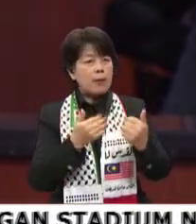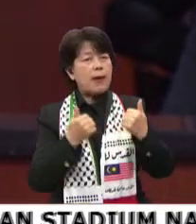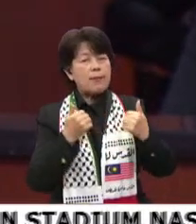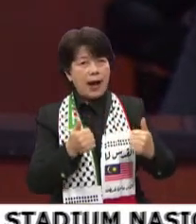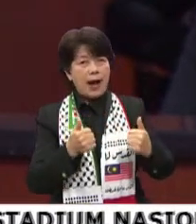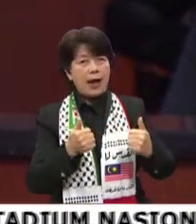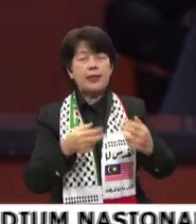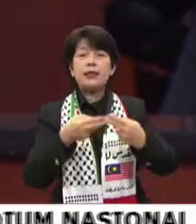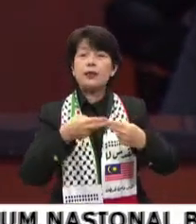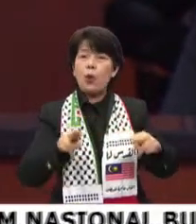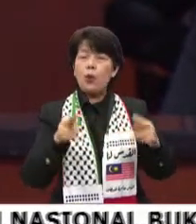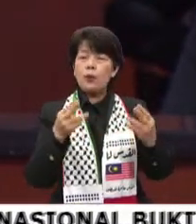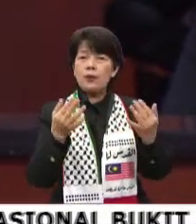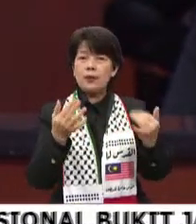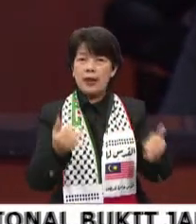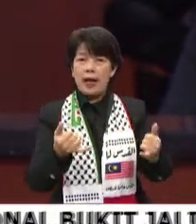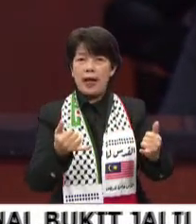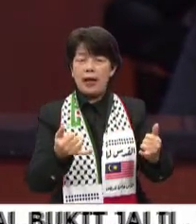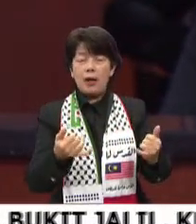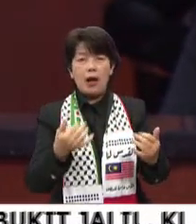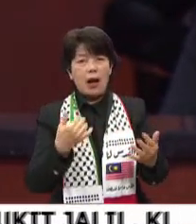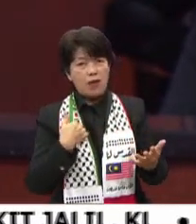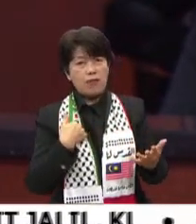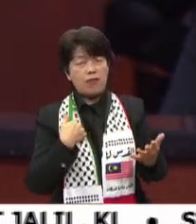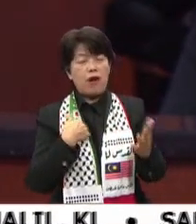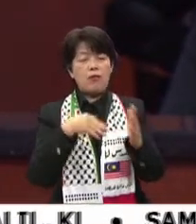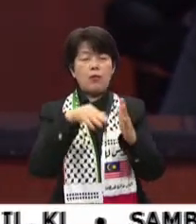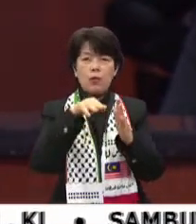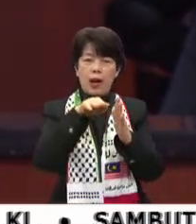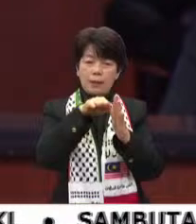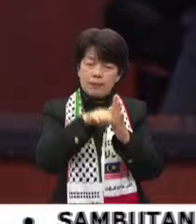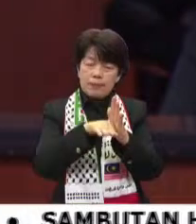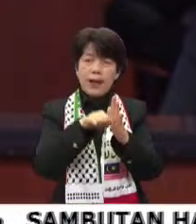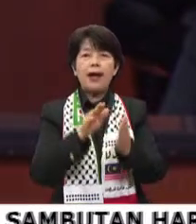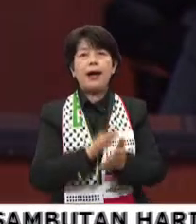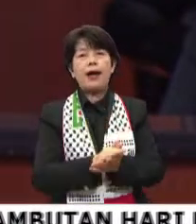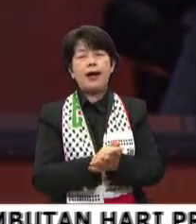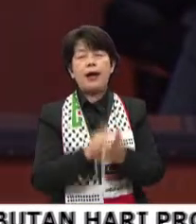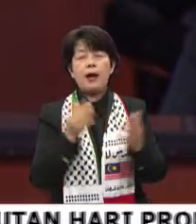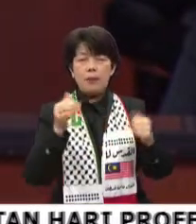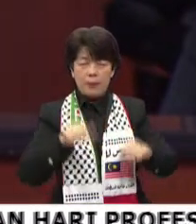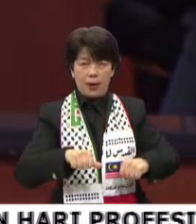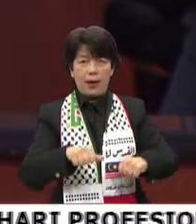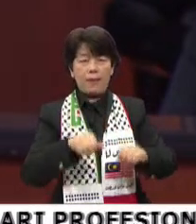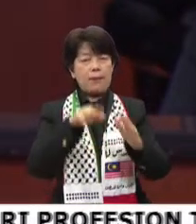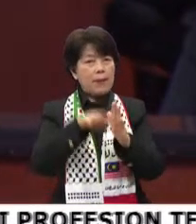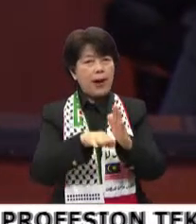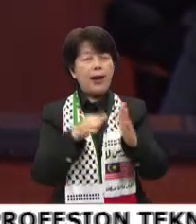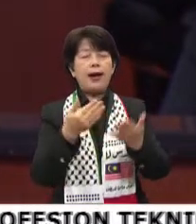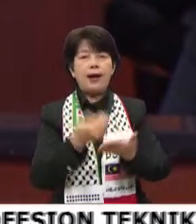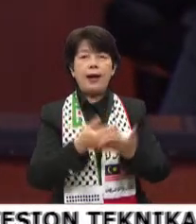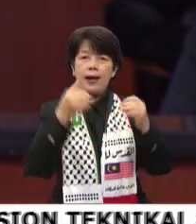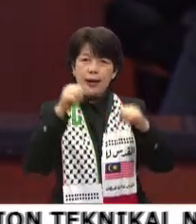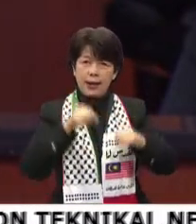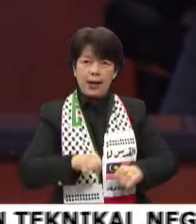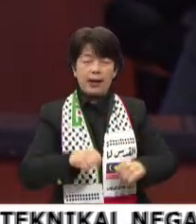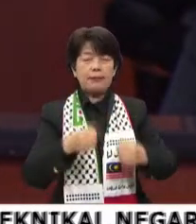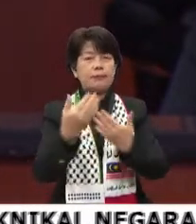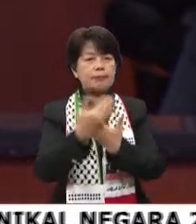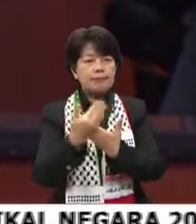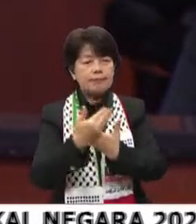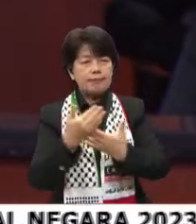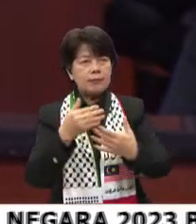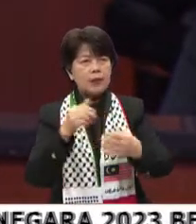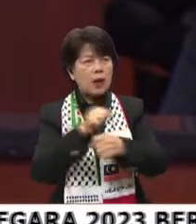telur sekarang ni beransur pulih belum sepenuhnya tapi ia telah beransur pulih di antaranya gangguan masa